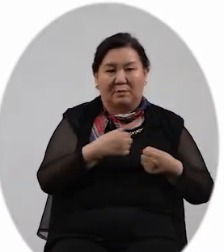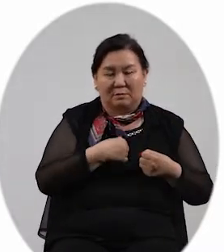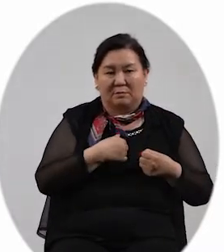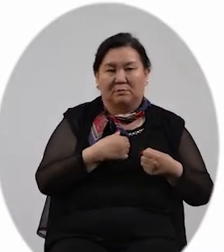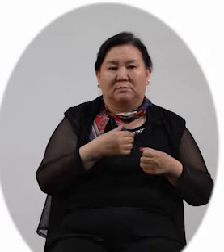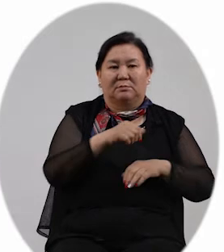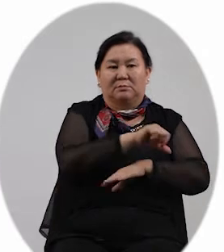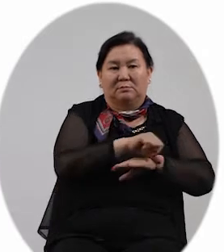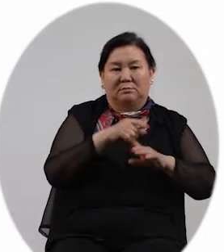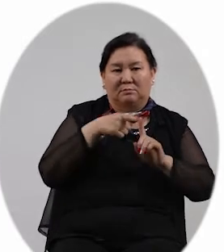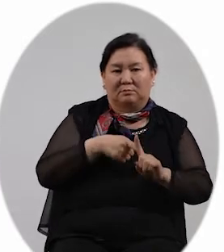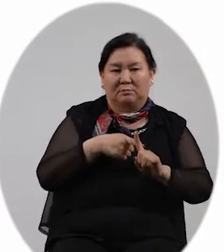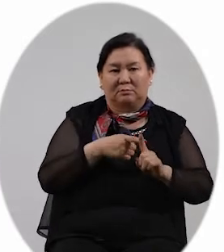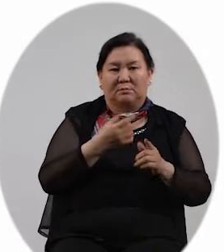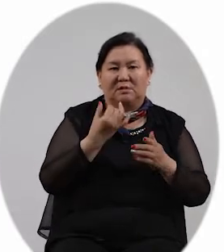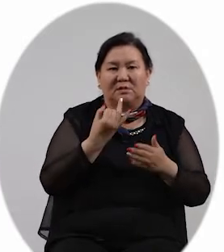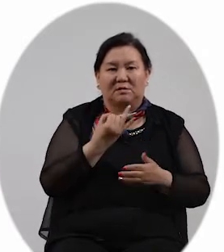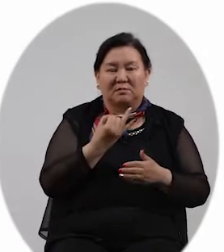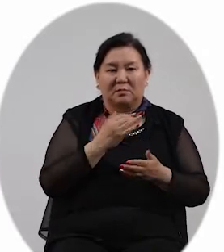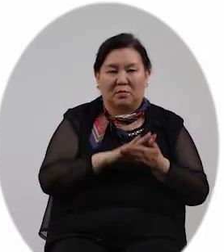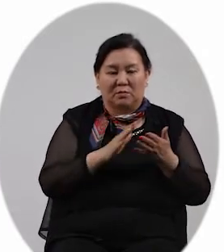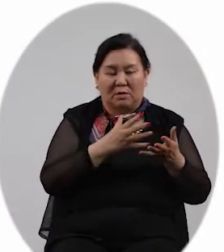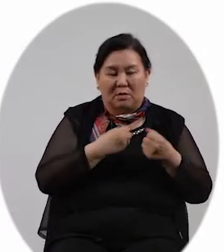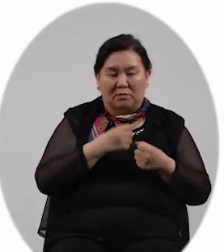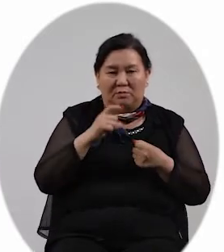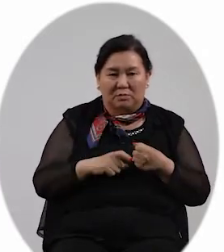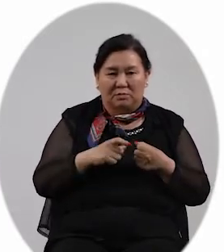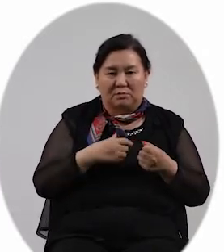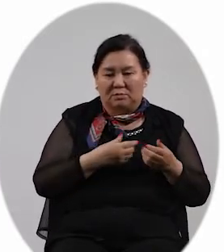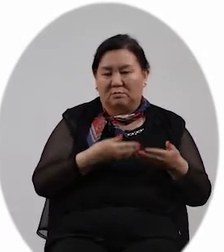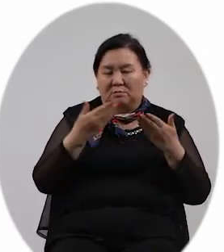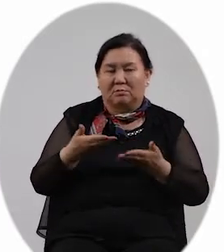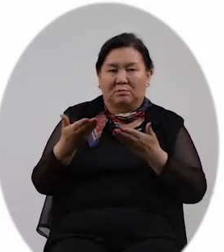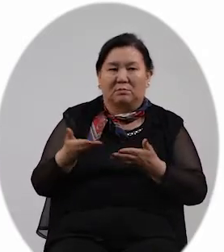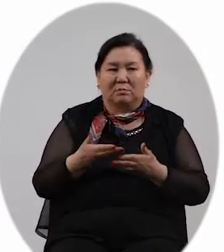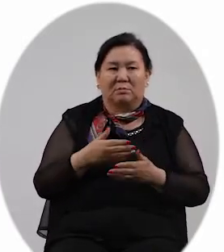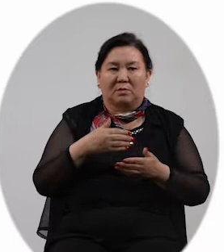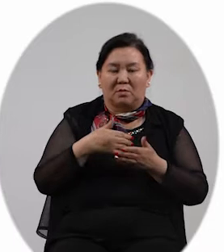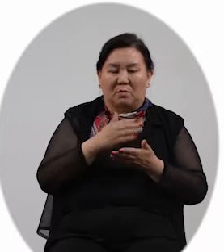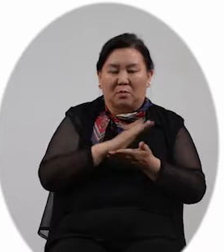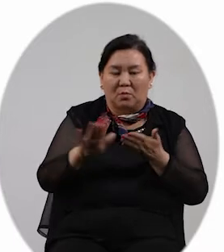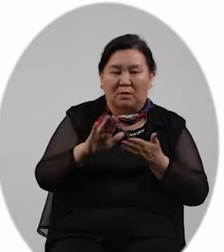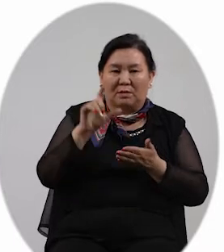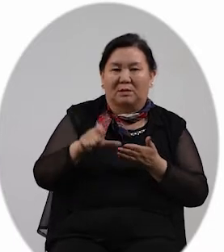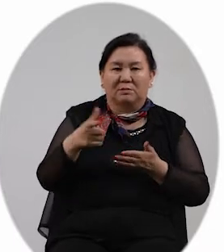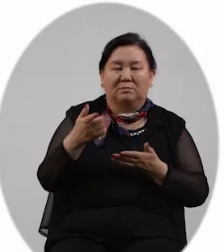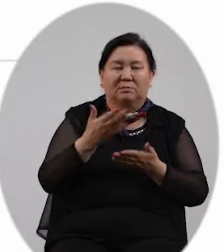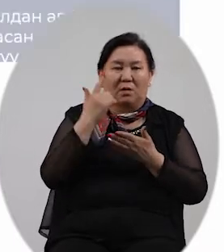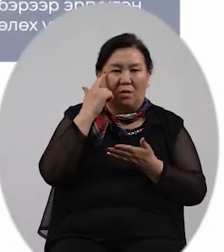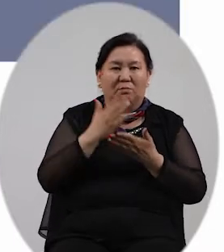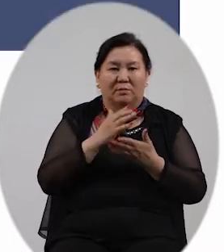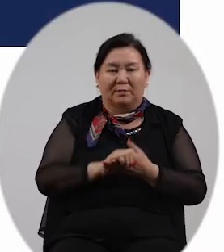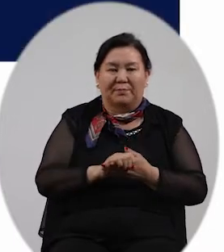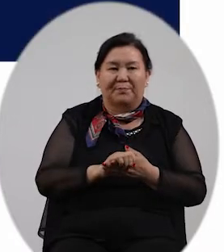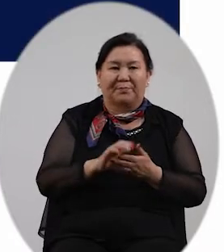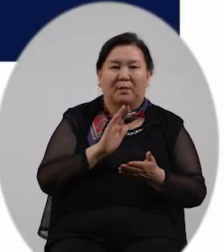гэрээн дээр заасны дагуу одоо худалдаа авахчид бараа бүтээгдэхүүнийг шилжүүлэх үүрэгтэй энэ талыг бол худалдагч тал гэж ойлгож болно. За